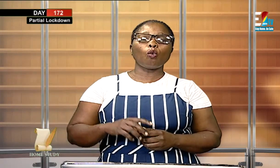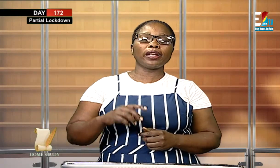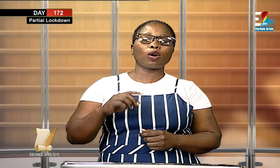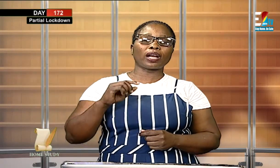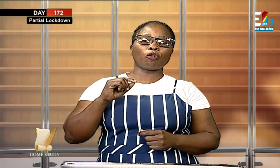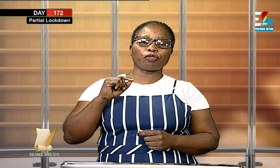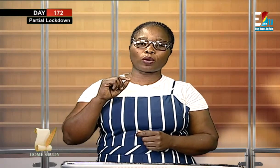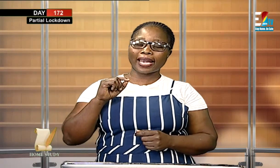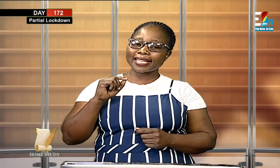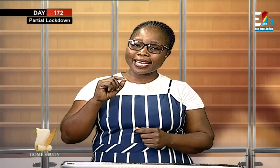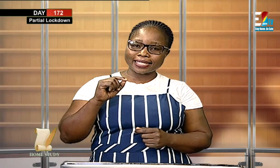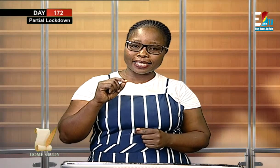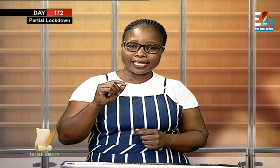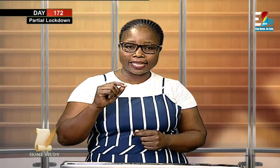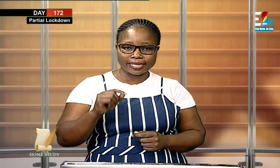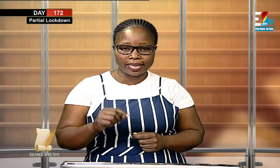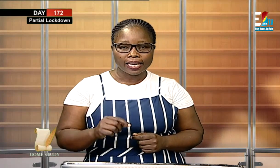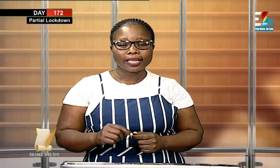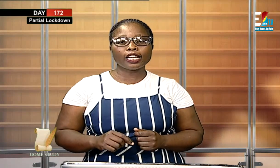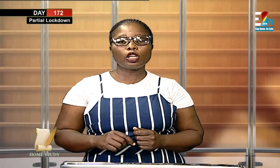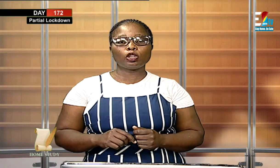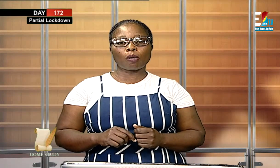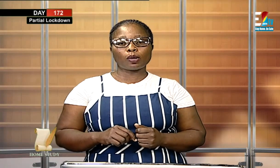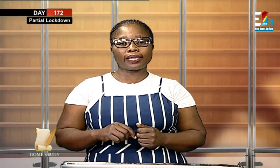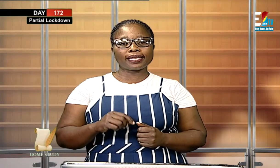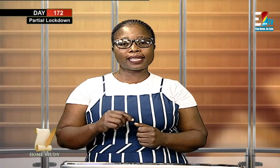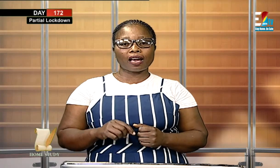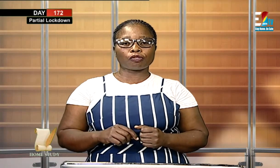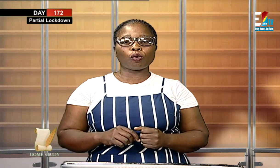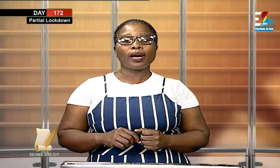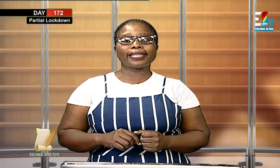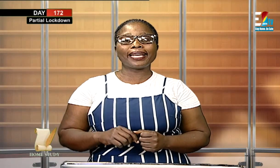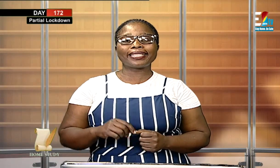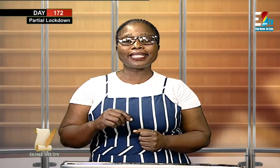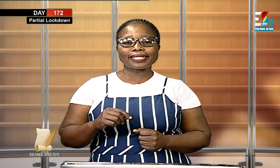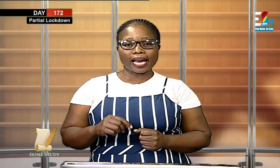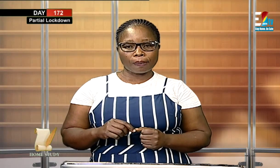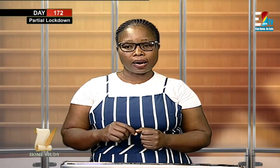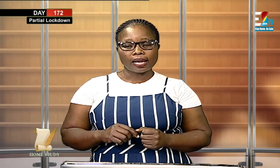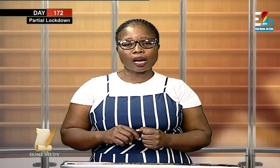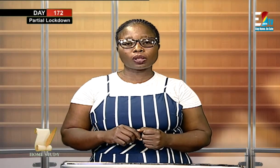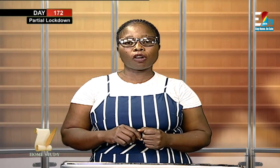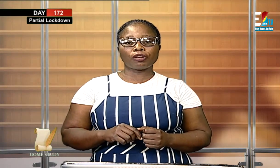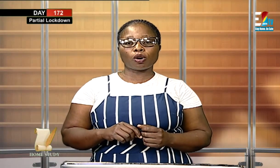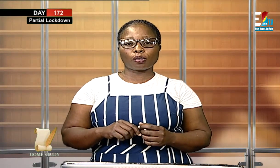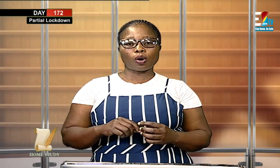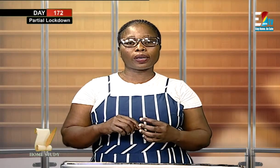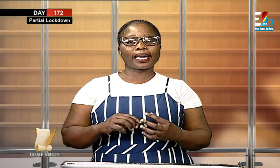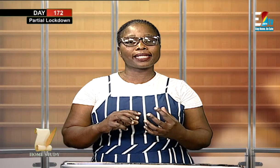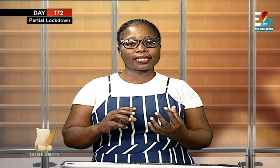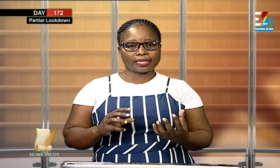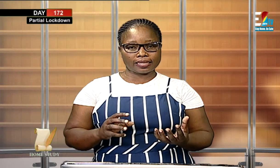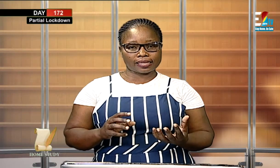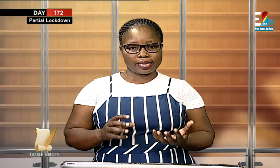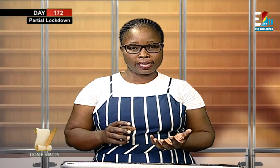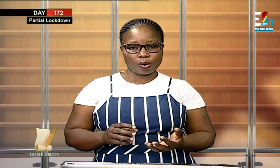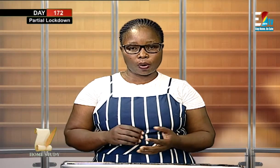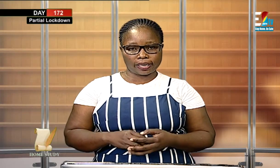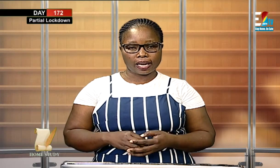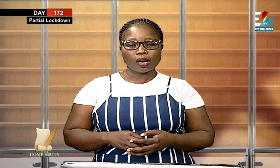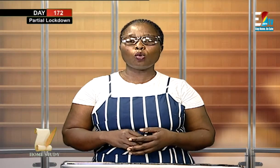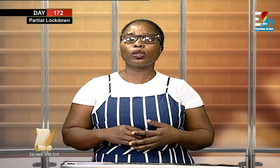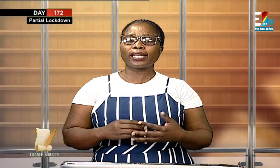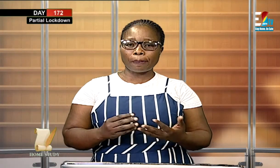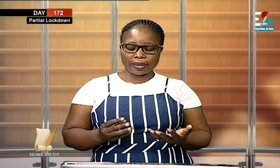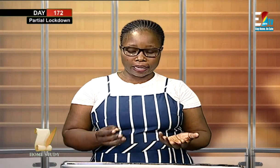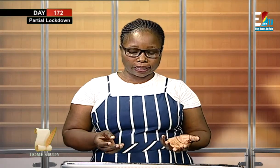ngathi wena utawufika ukhethe sinye tinhlobo letintsatfu tetindzaba la utawufike khona ukhethe sinye